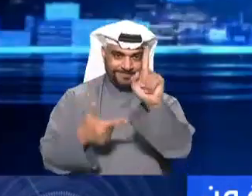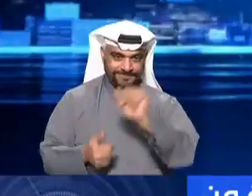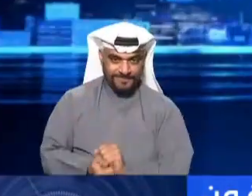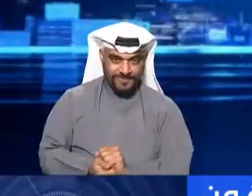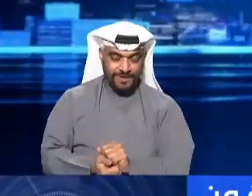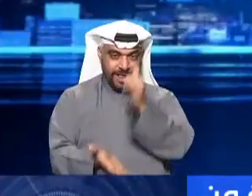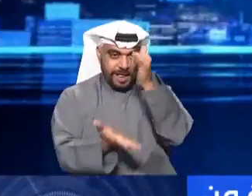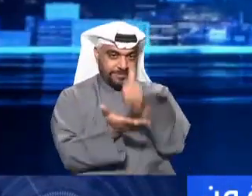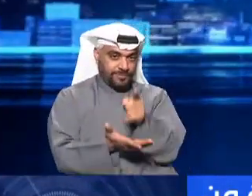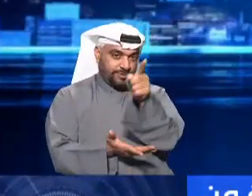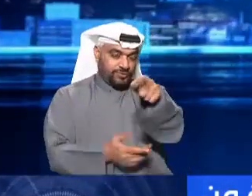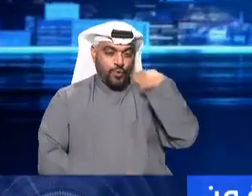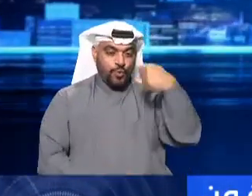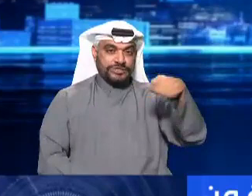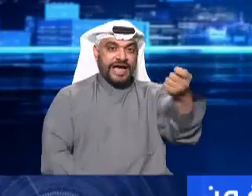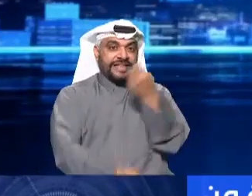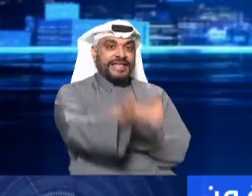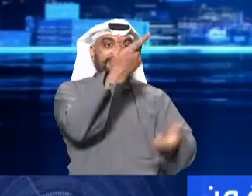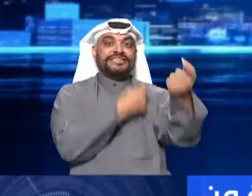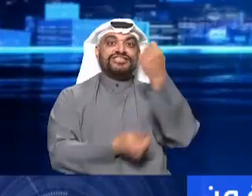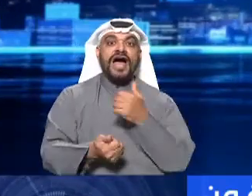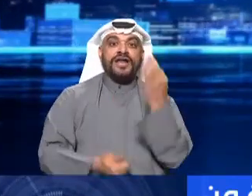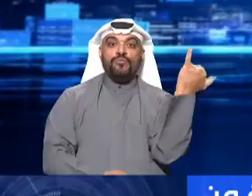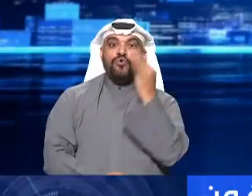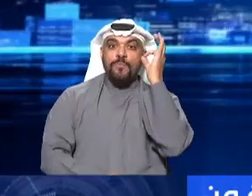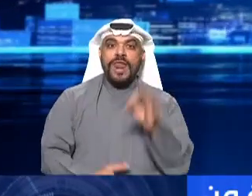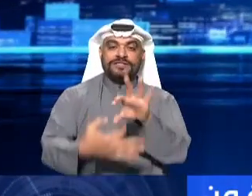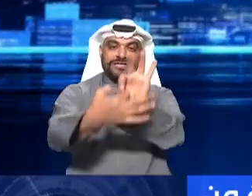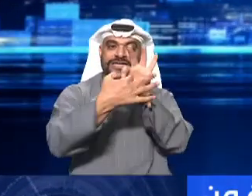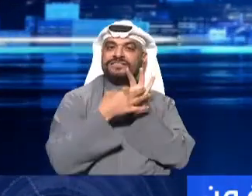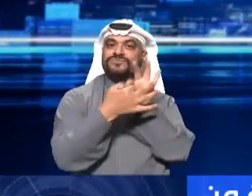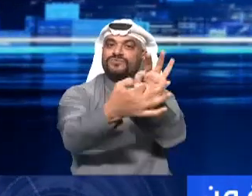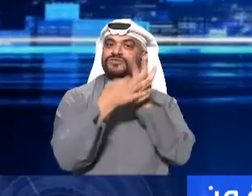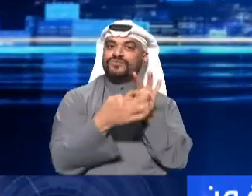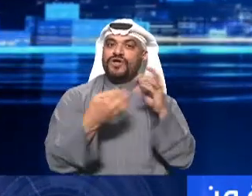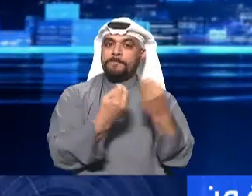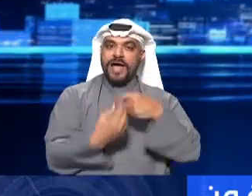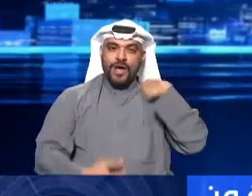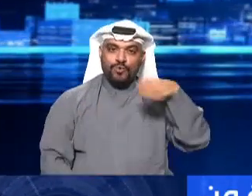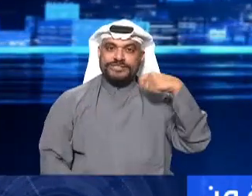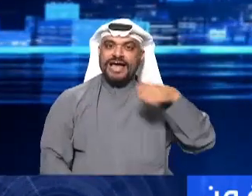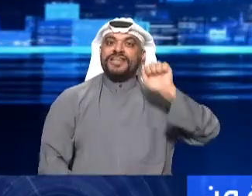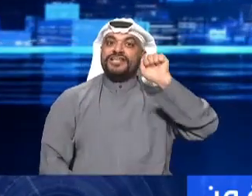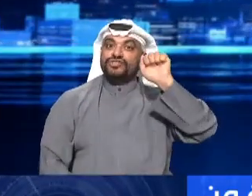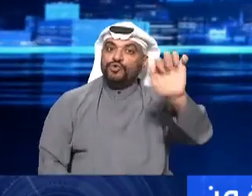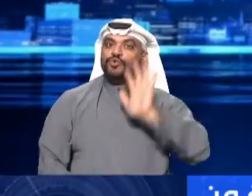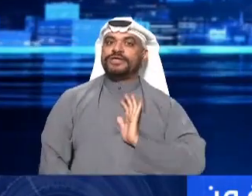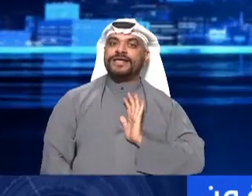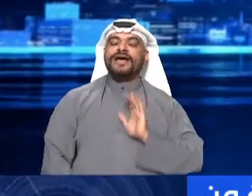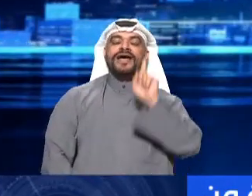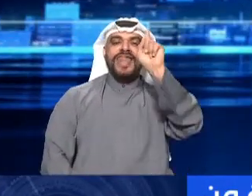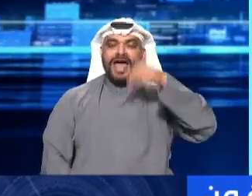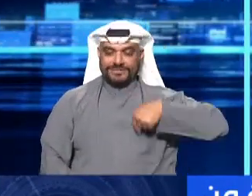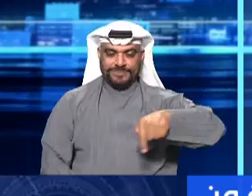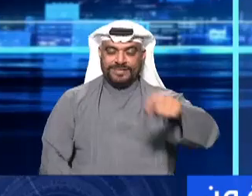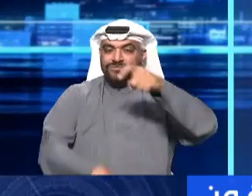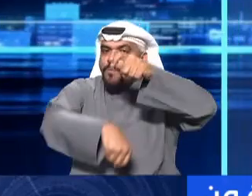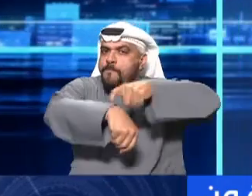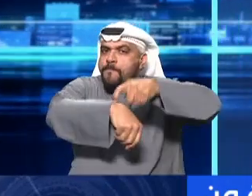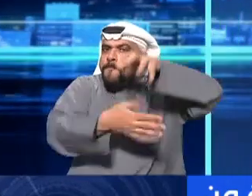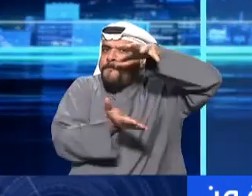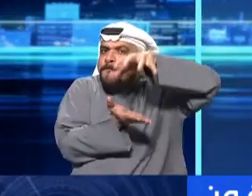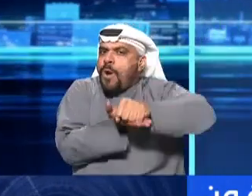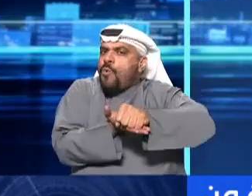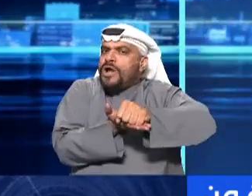تكليف وزارة التجارة والصناعة بالتنسيق مع كل من وزارة الشؤون الاجتماعية والتنمية المجتمعية بلدية